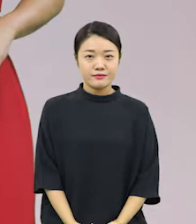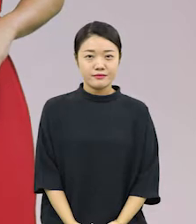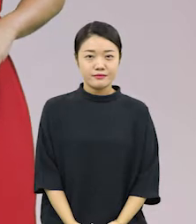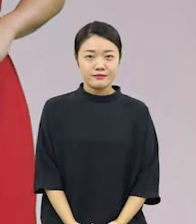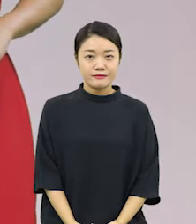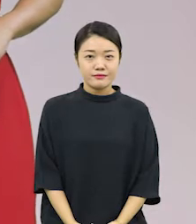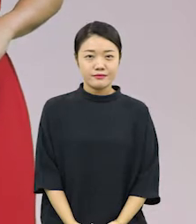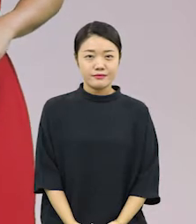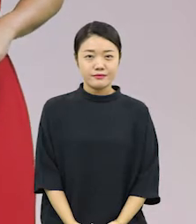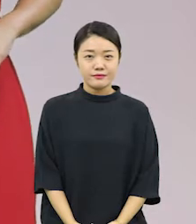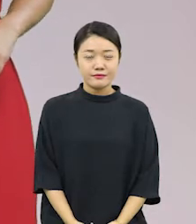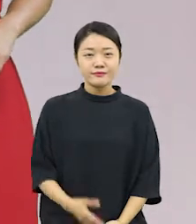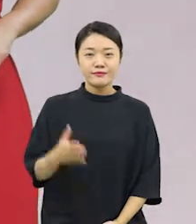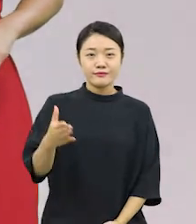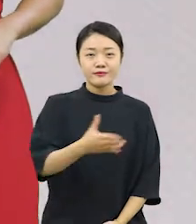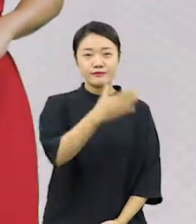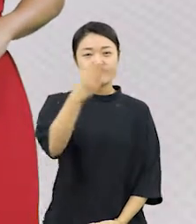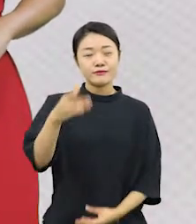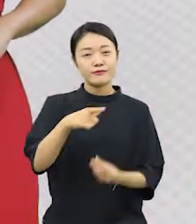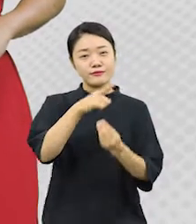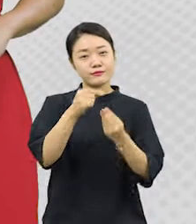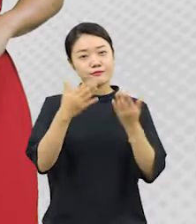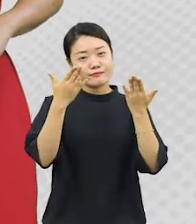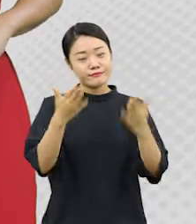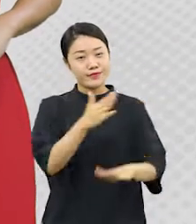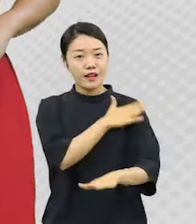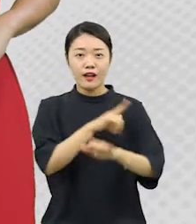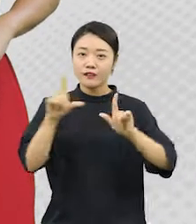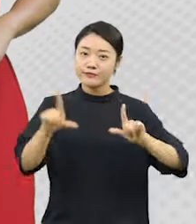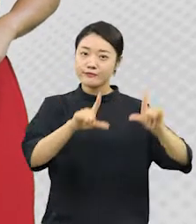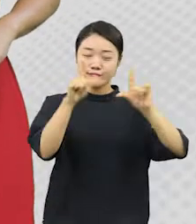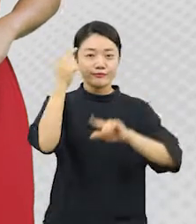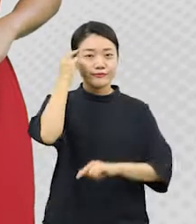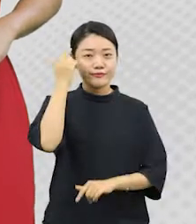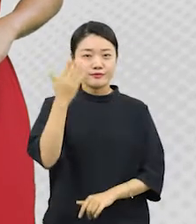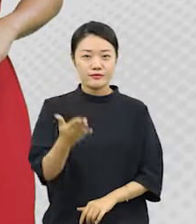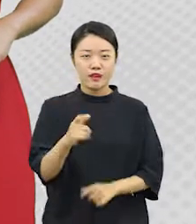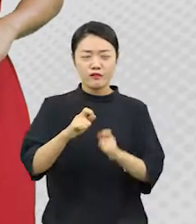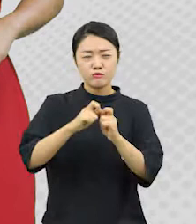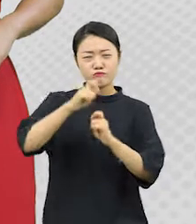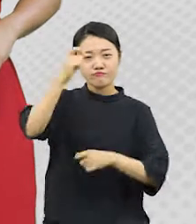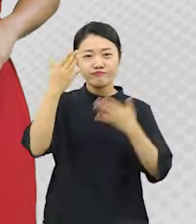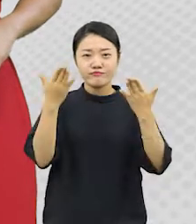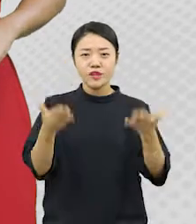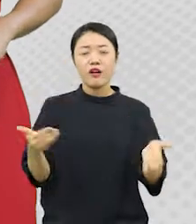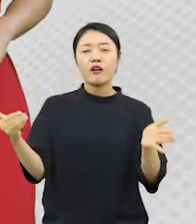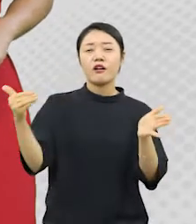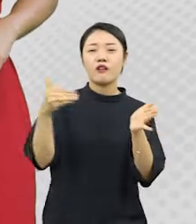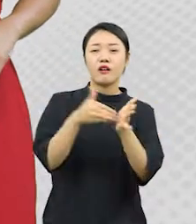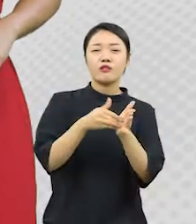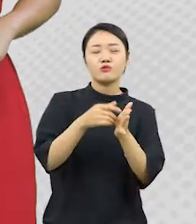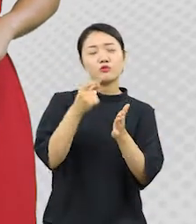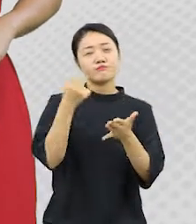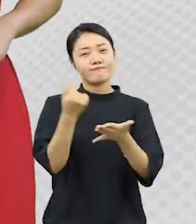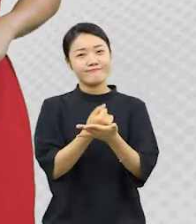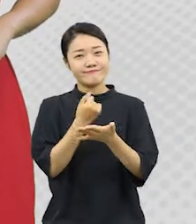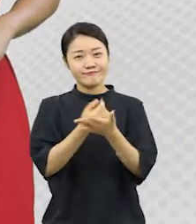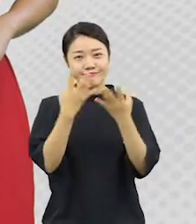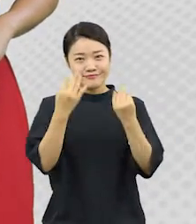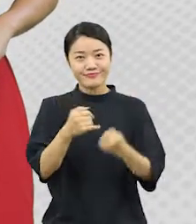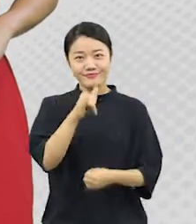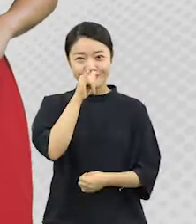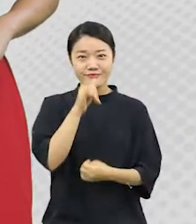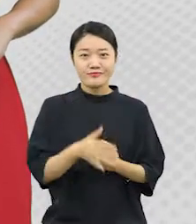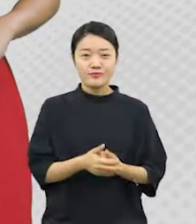여러분, 추석 명절은 잘 보내셨나요? 길었던 연휴가 끝이 난 만큼 여운이 참 많이 남는데요. 오늘은